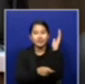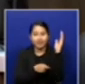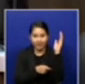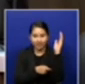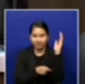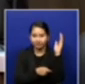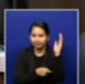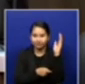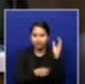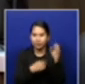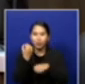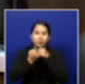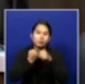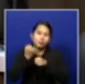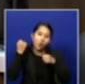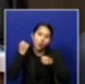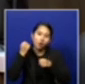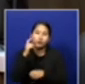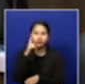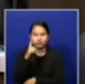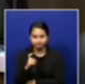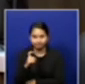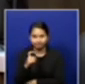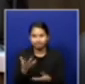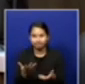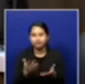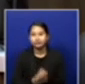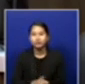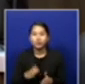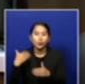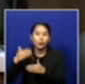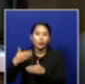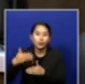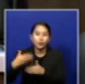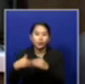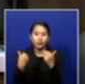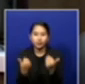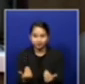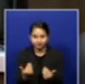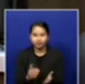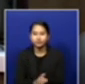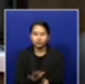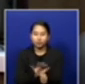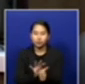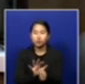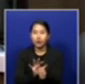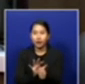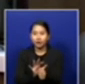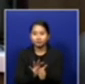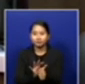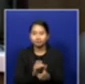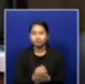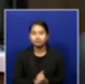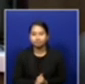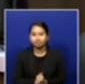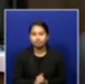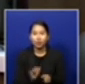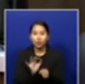ายจนมาวันนี้ครับท่านประธานวิกฤตไวรัสโคโรนา